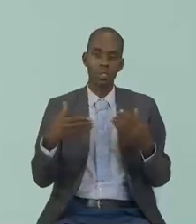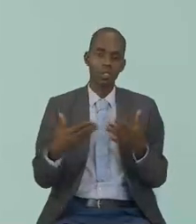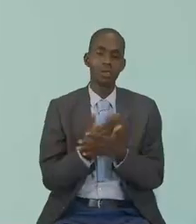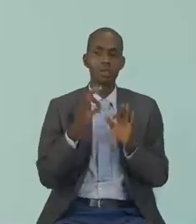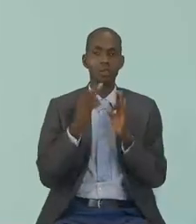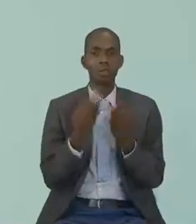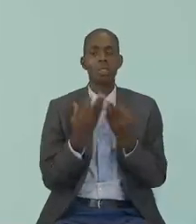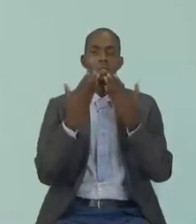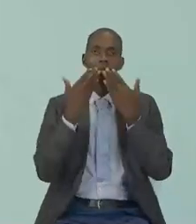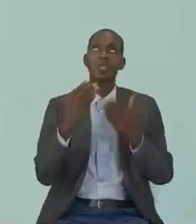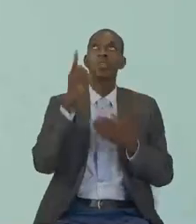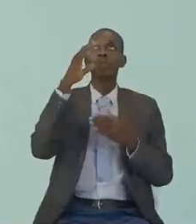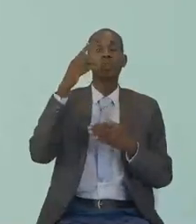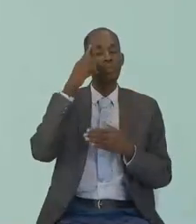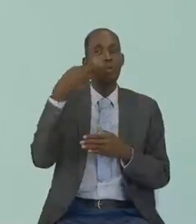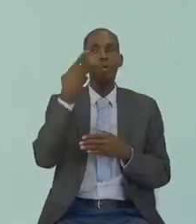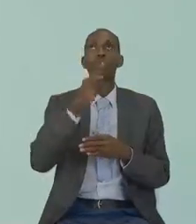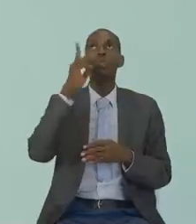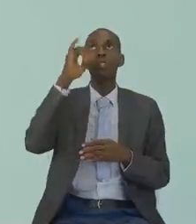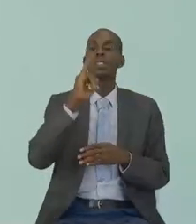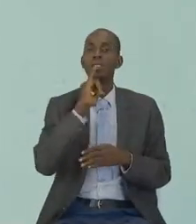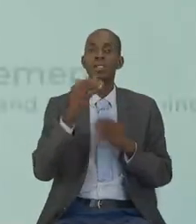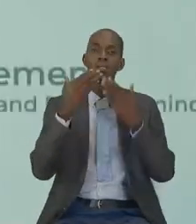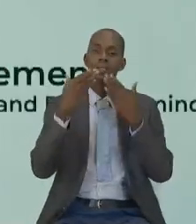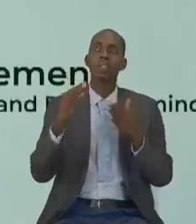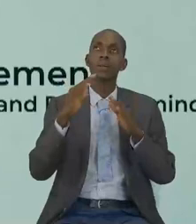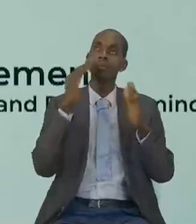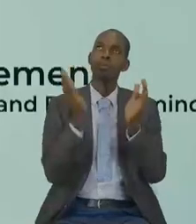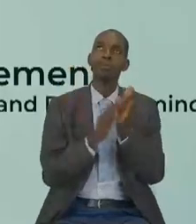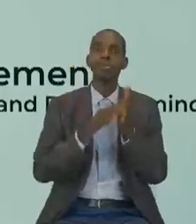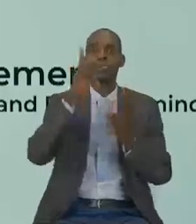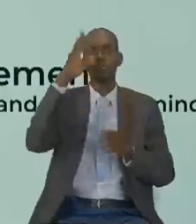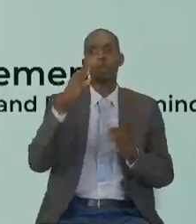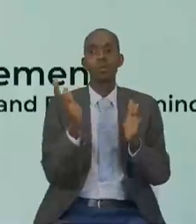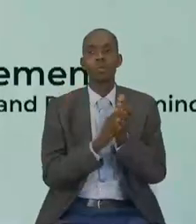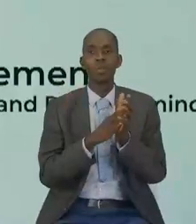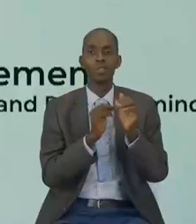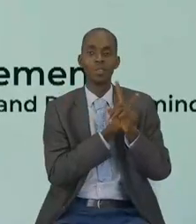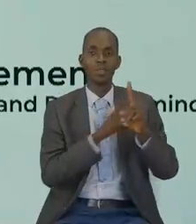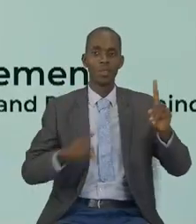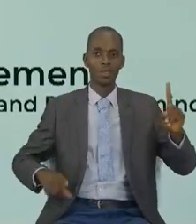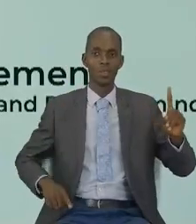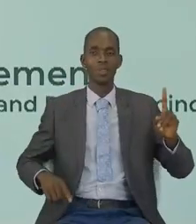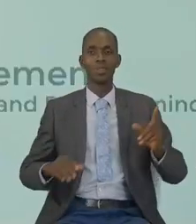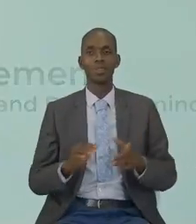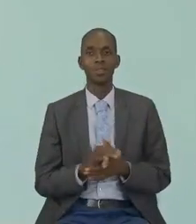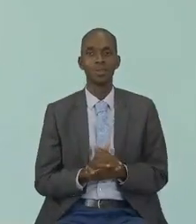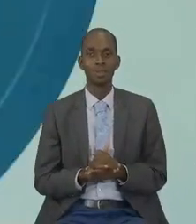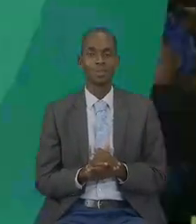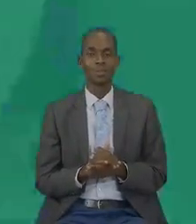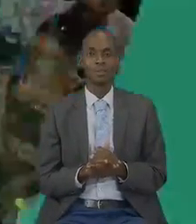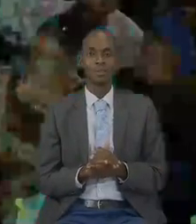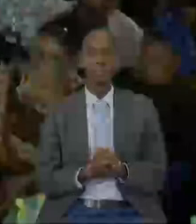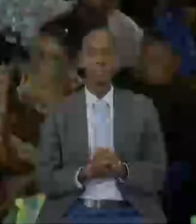famille. Et je rends la gloire pour celui qu'il est. Je le loue pour toutes choses. Je rends gloire à Dieu, gloire à Dieu.